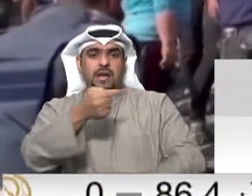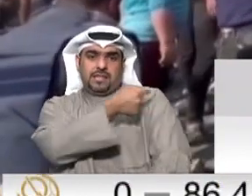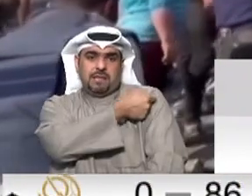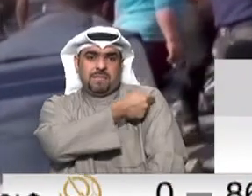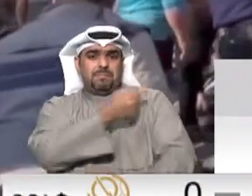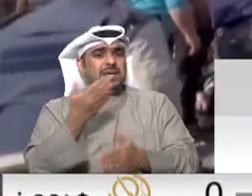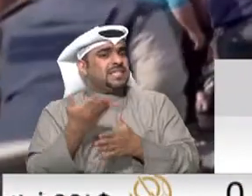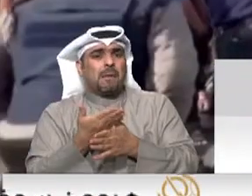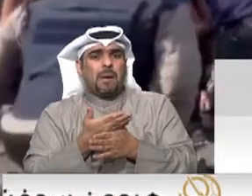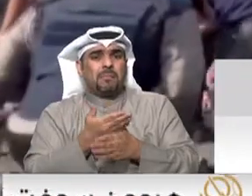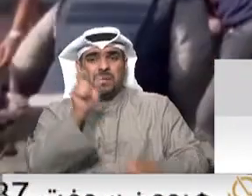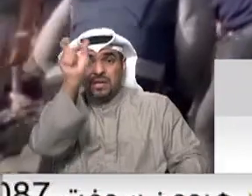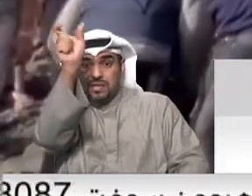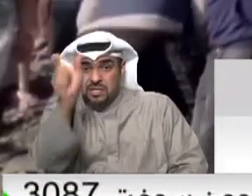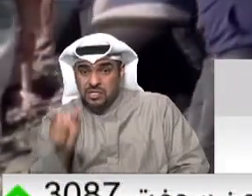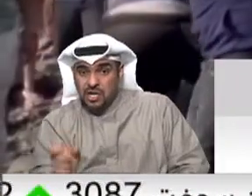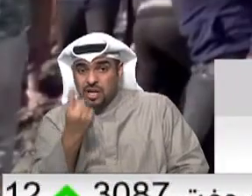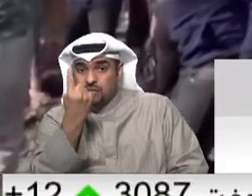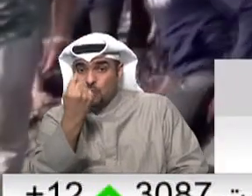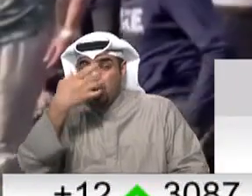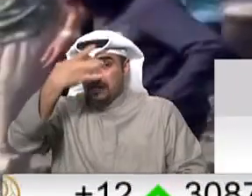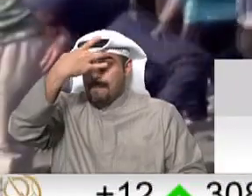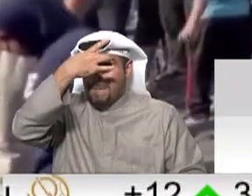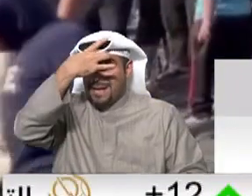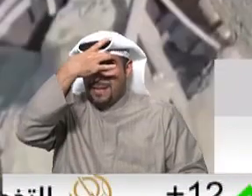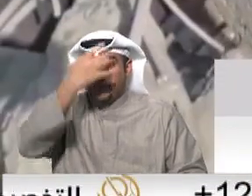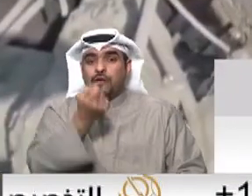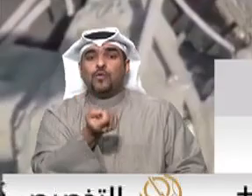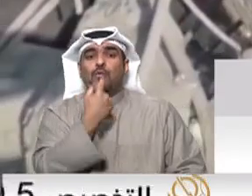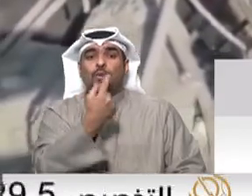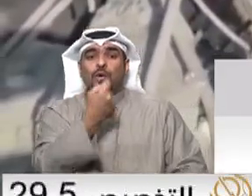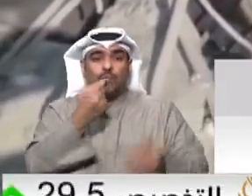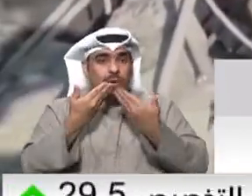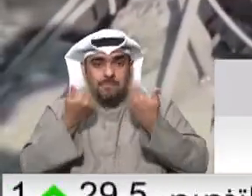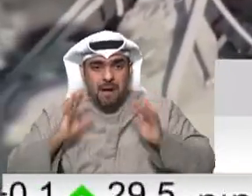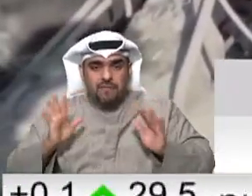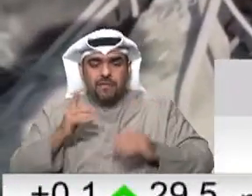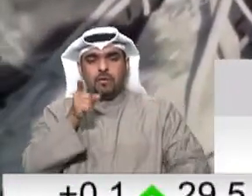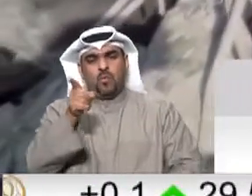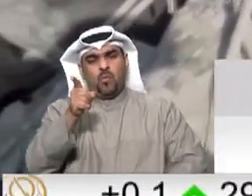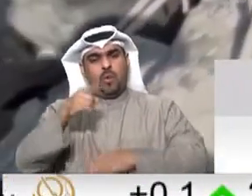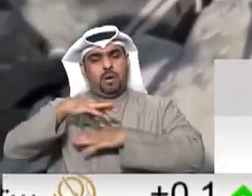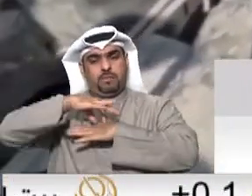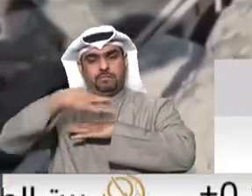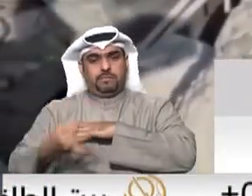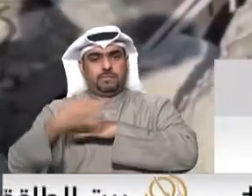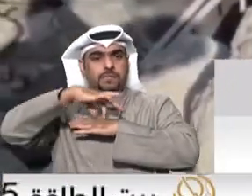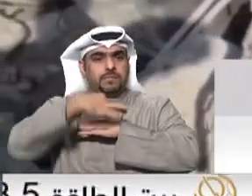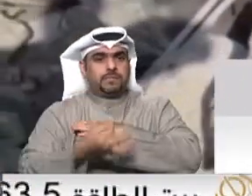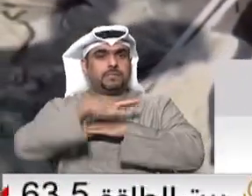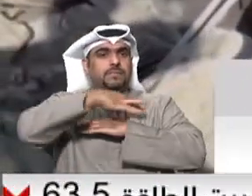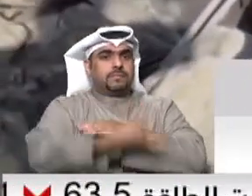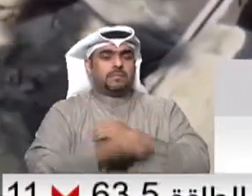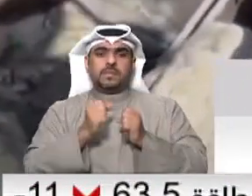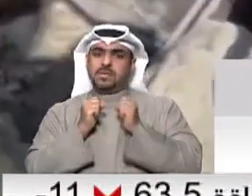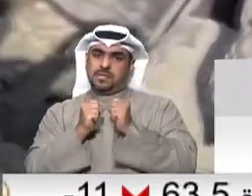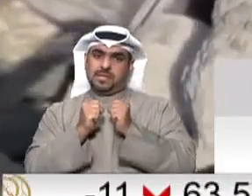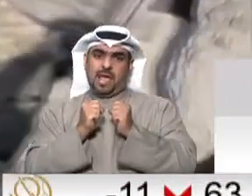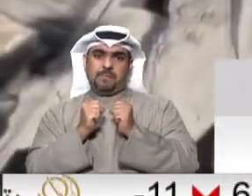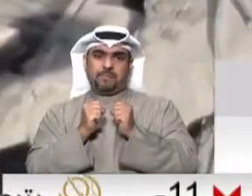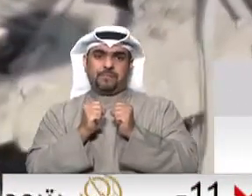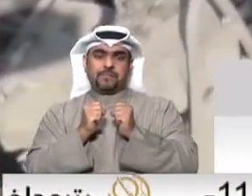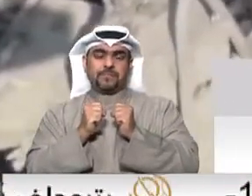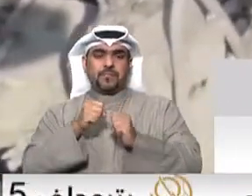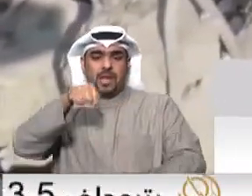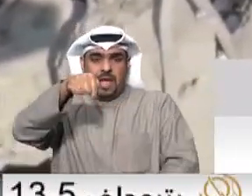الإيواء يوجد بداخله 10,000 نازح وسط ضياع وغياب مقومات الصحة العامة